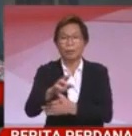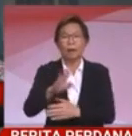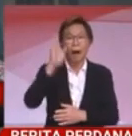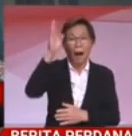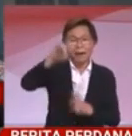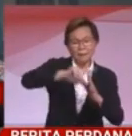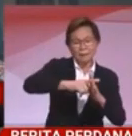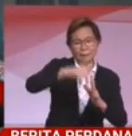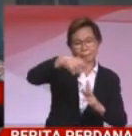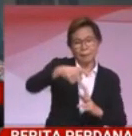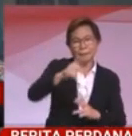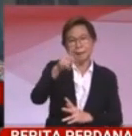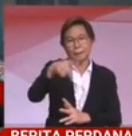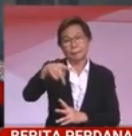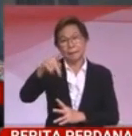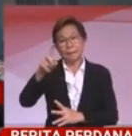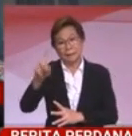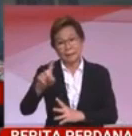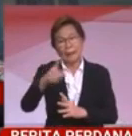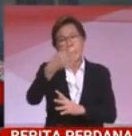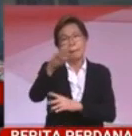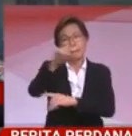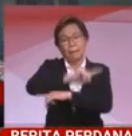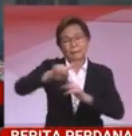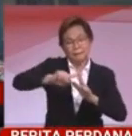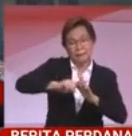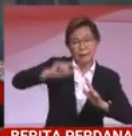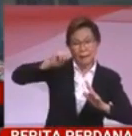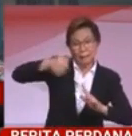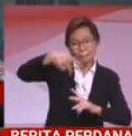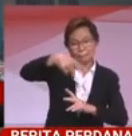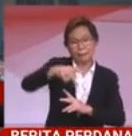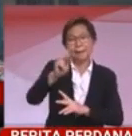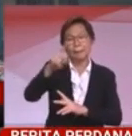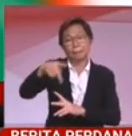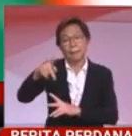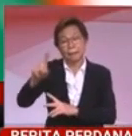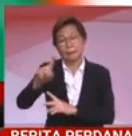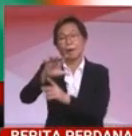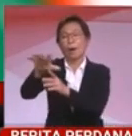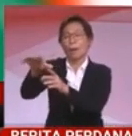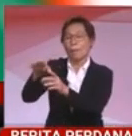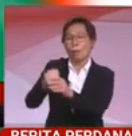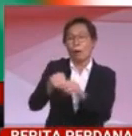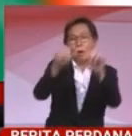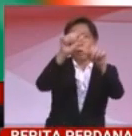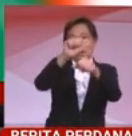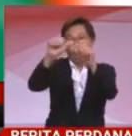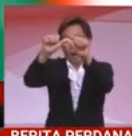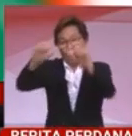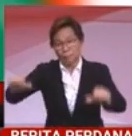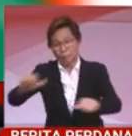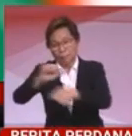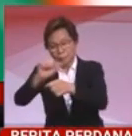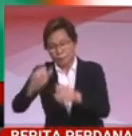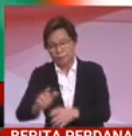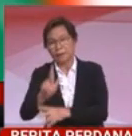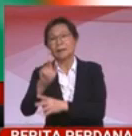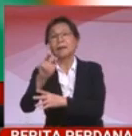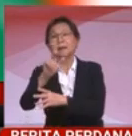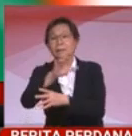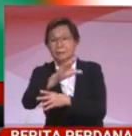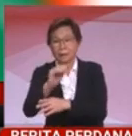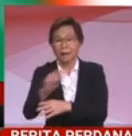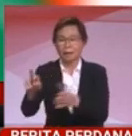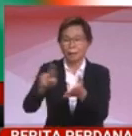cantik fpd selama 14 Hari bermula esok iki PD itu ujarnya turut membabitkan quotes kakitangan chamtol susulan